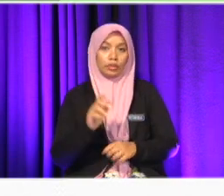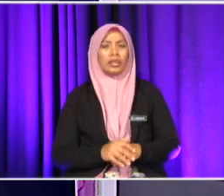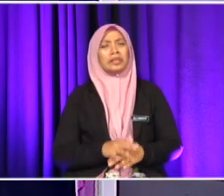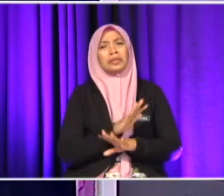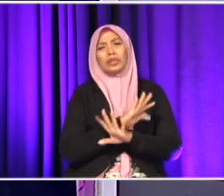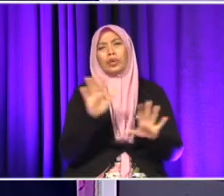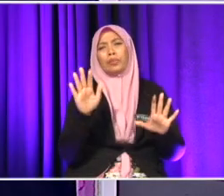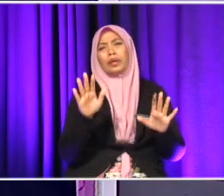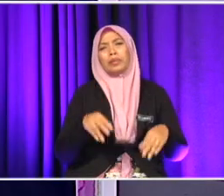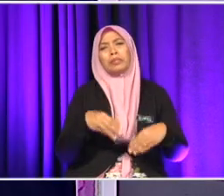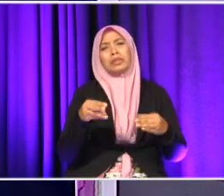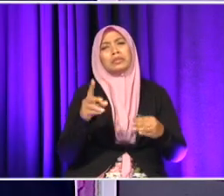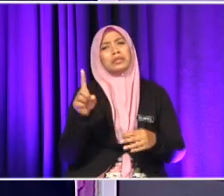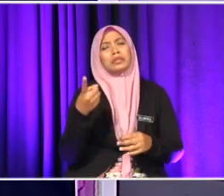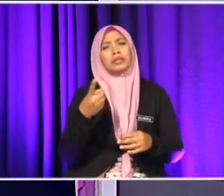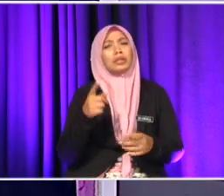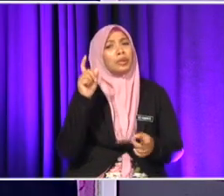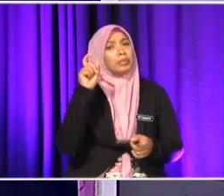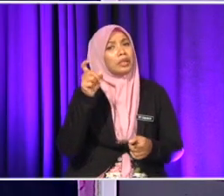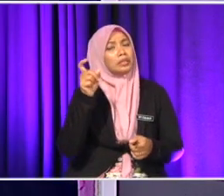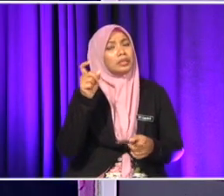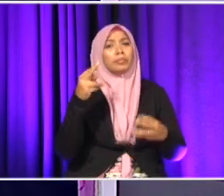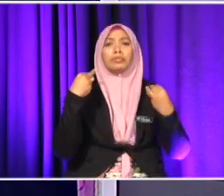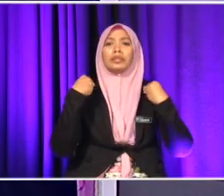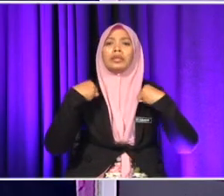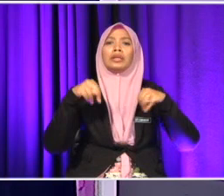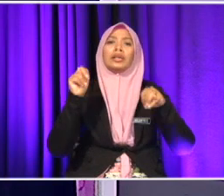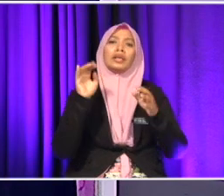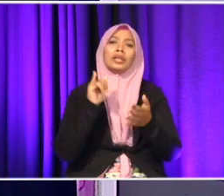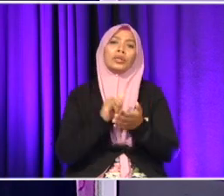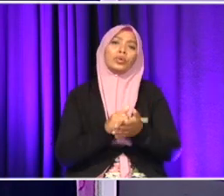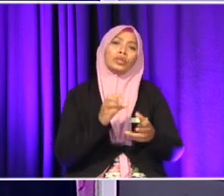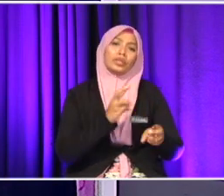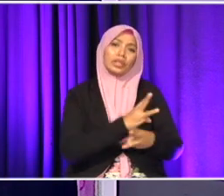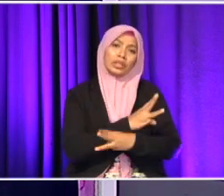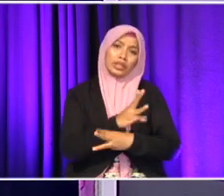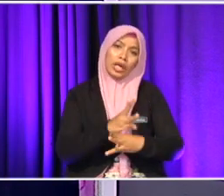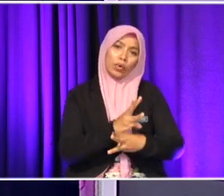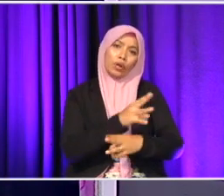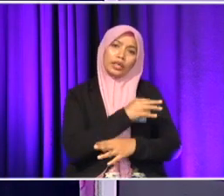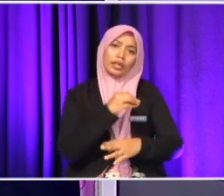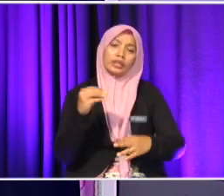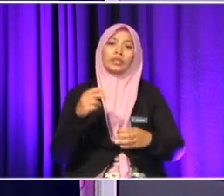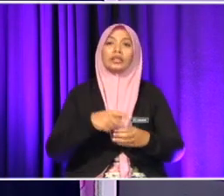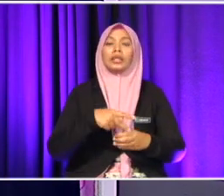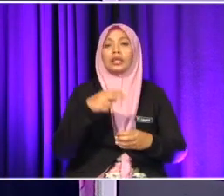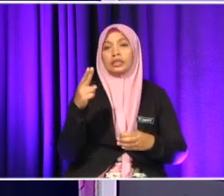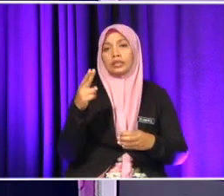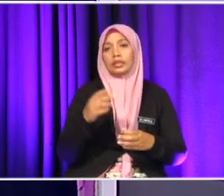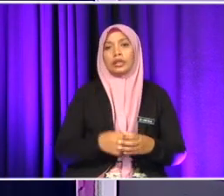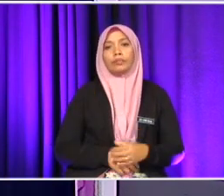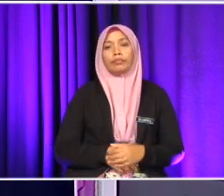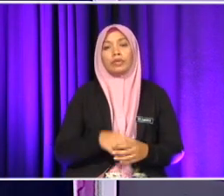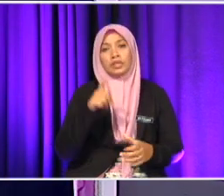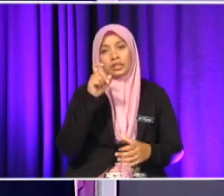saja perniagaan kita itu dalam keadaan terkawal dan yang pastilah kita mengharapkan Keuntungan